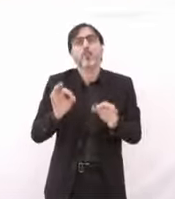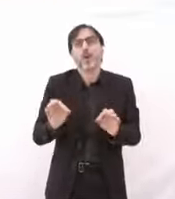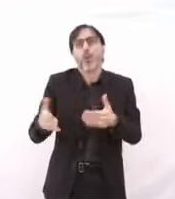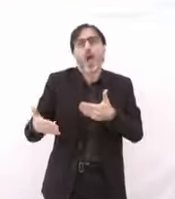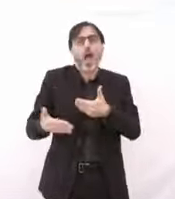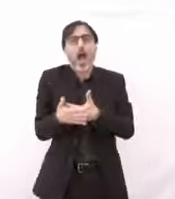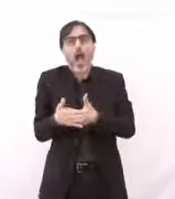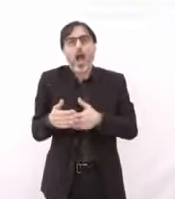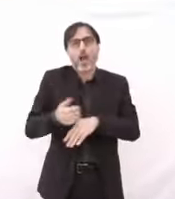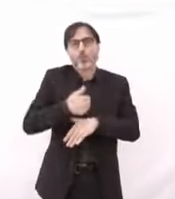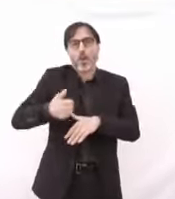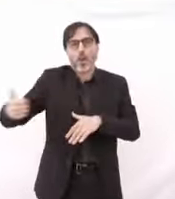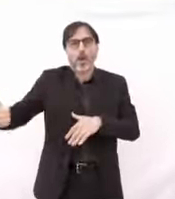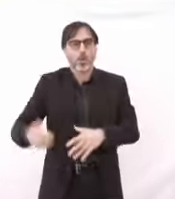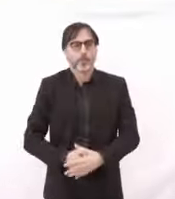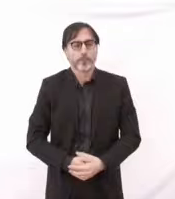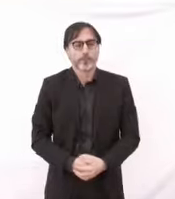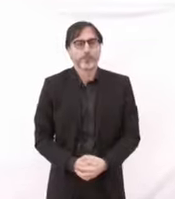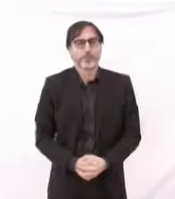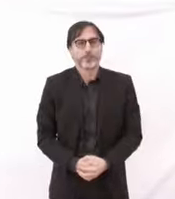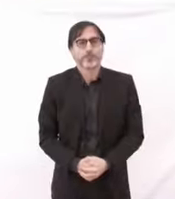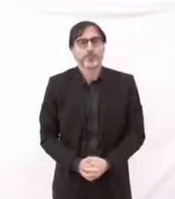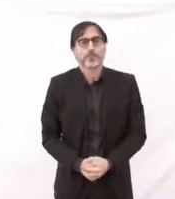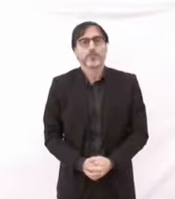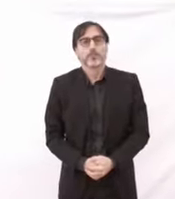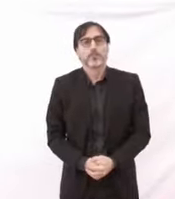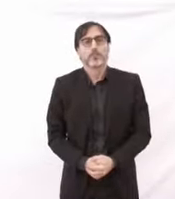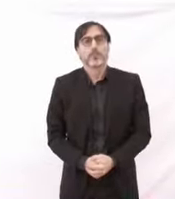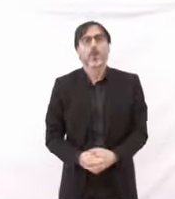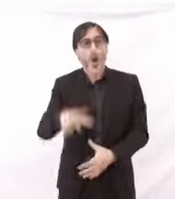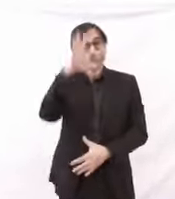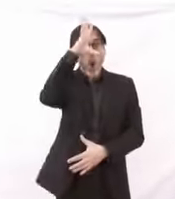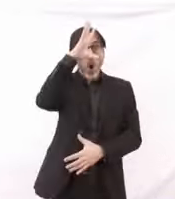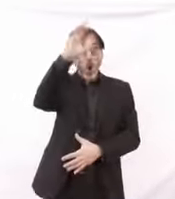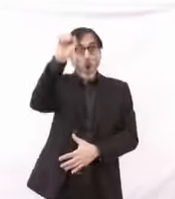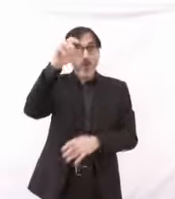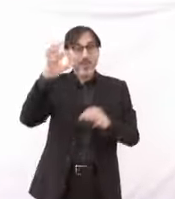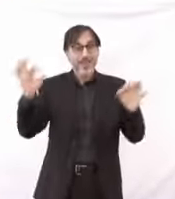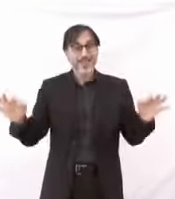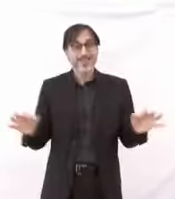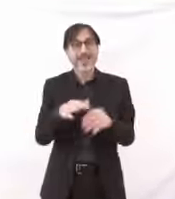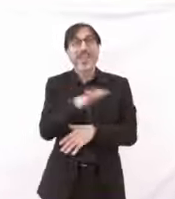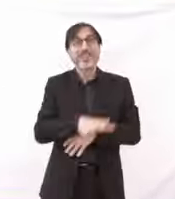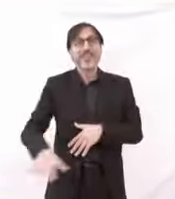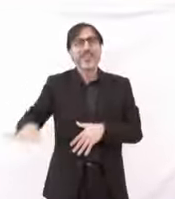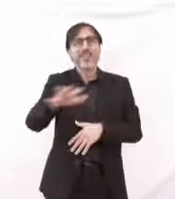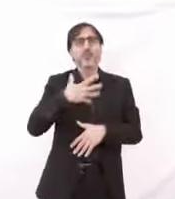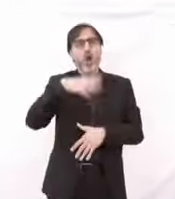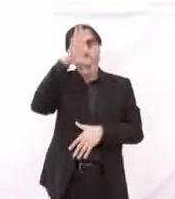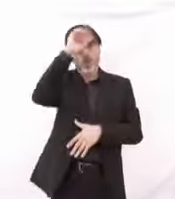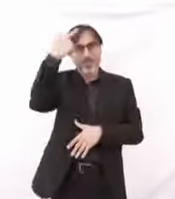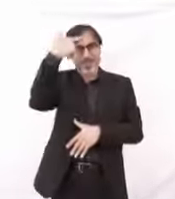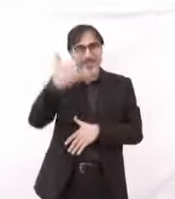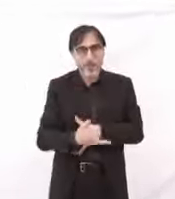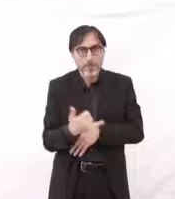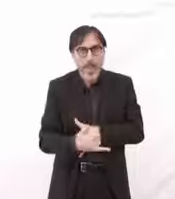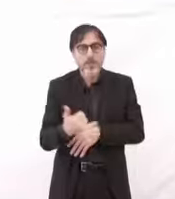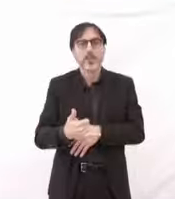accanto ogni anno. Rispetto all'adesione delle università, qui sul territorio hanno aderito l'Università La